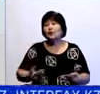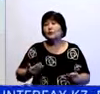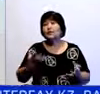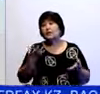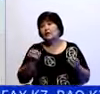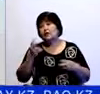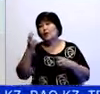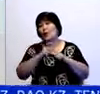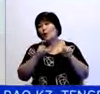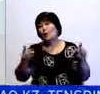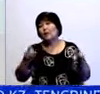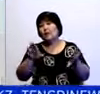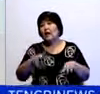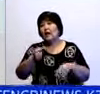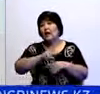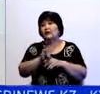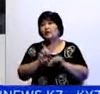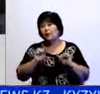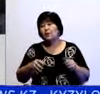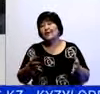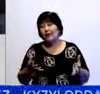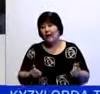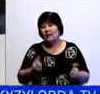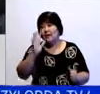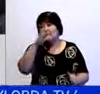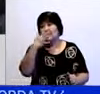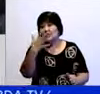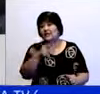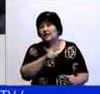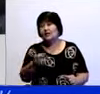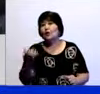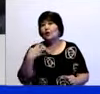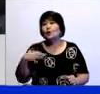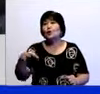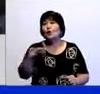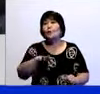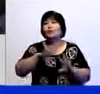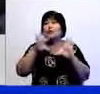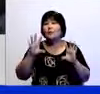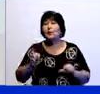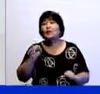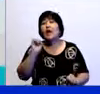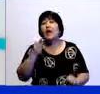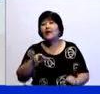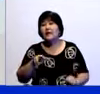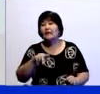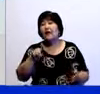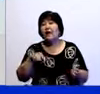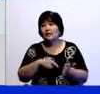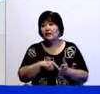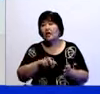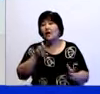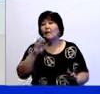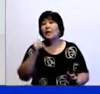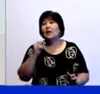және өнеркәсіптік кәсіпорындарды газдандыруға мүмкіндік алдық. 5 жылдың ішінде Қызылорда облысы бойынша Арал қаласы,